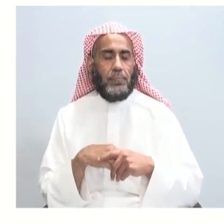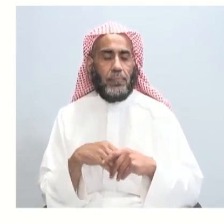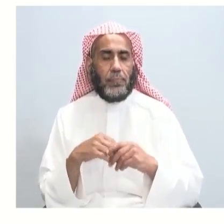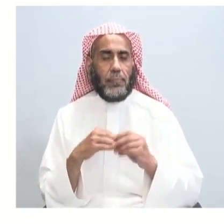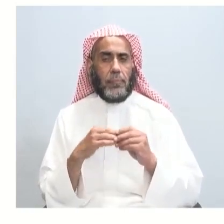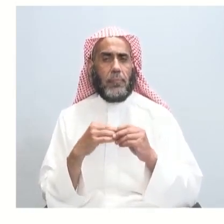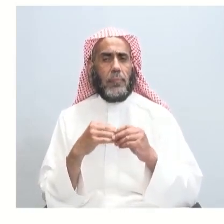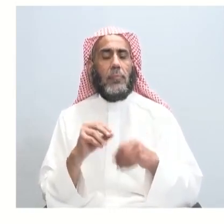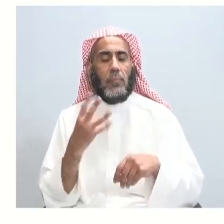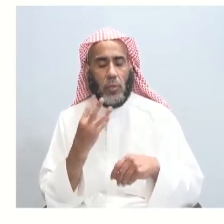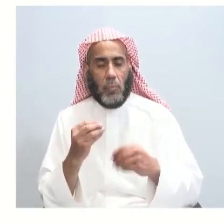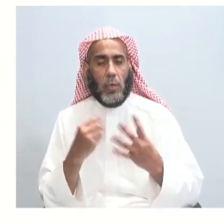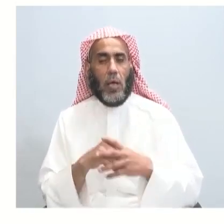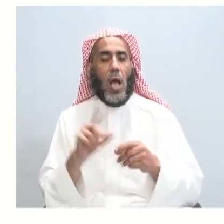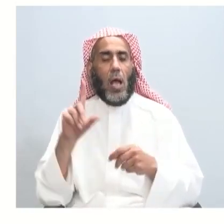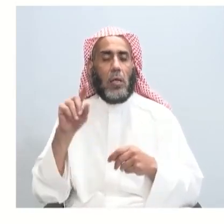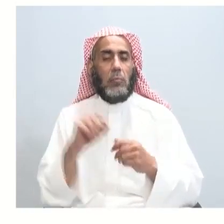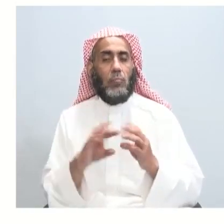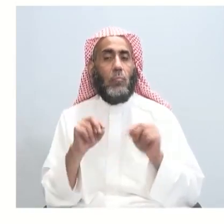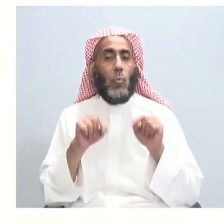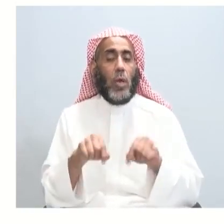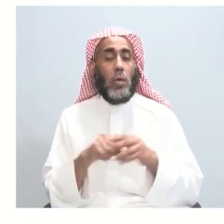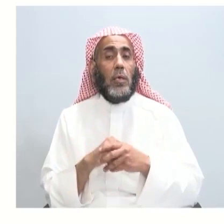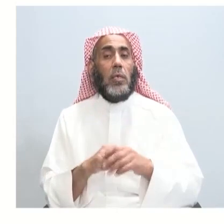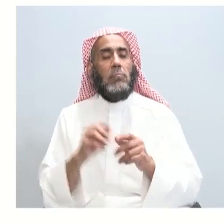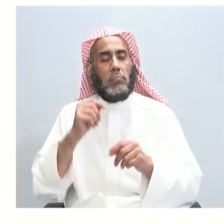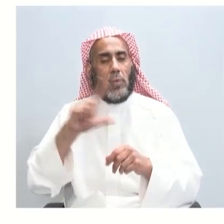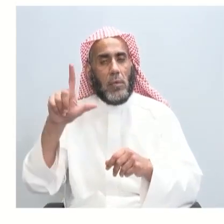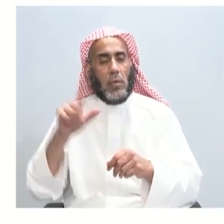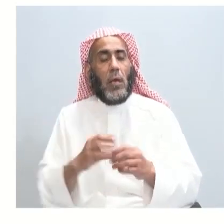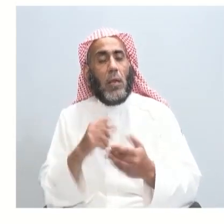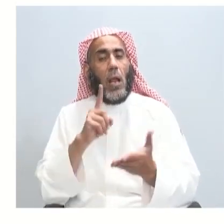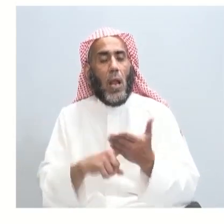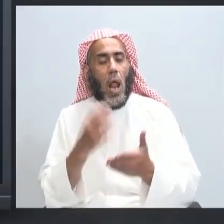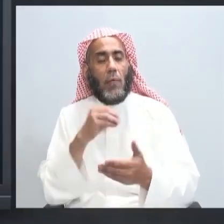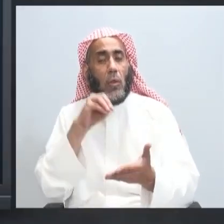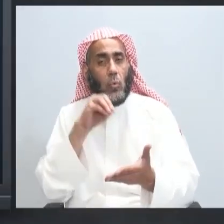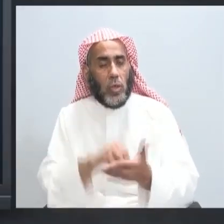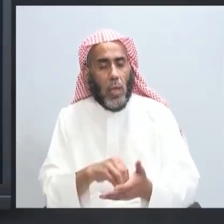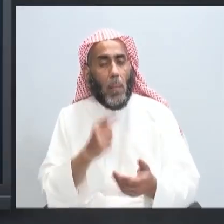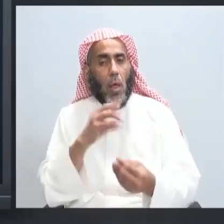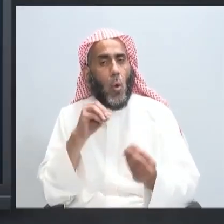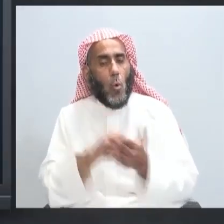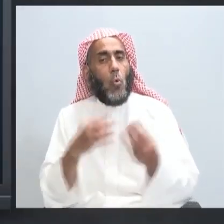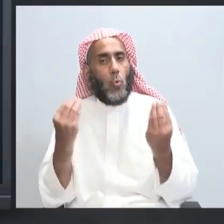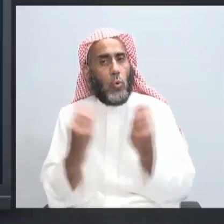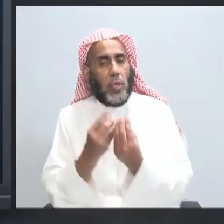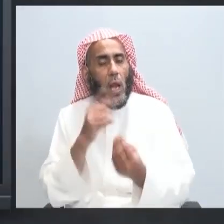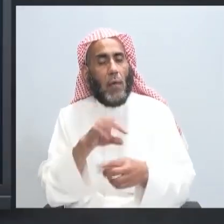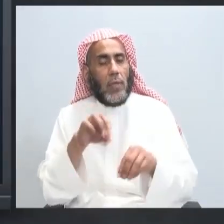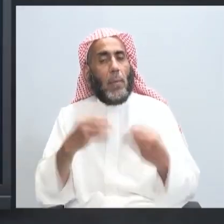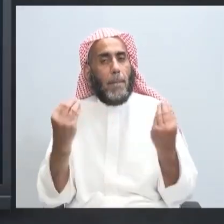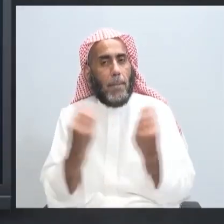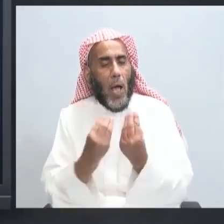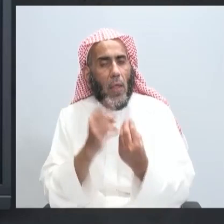خاطئ جميل احسنتم هنا صحيح ان الالفاظ اذا وجدنا في معجم الالفاظ اذا وجدت اللفظه تجد